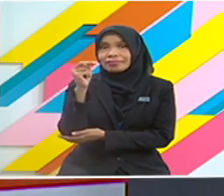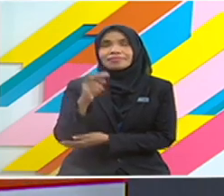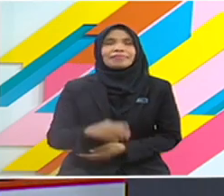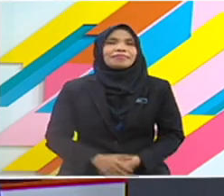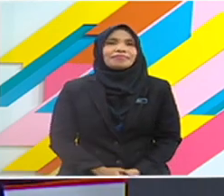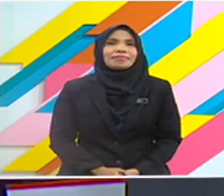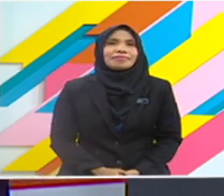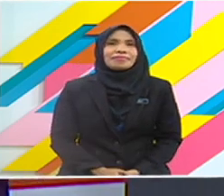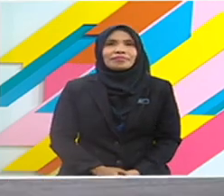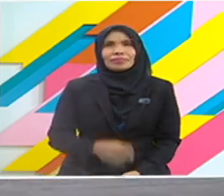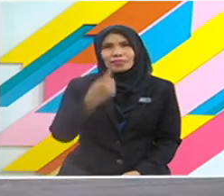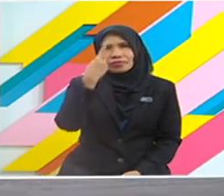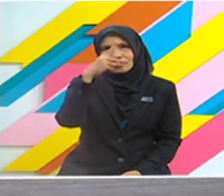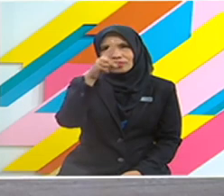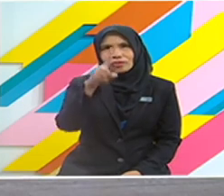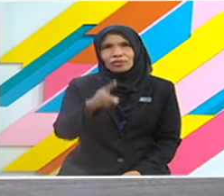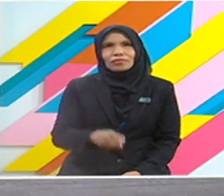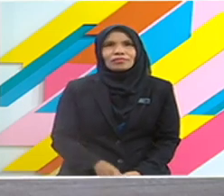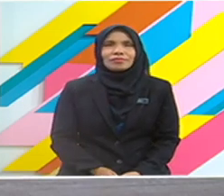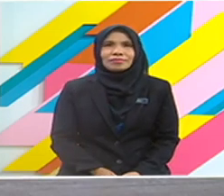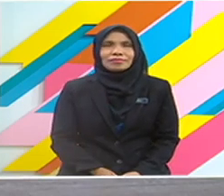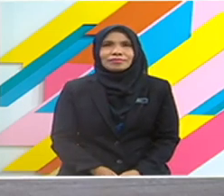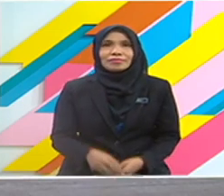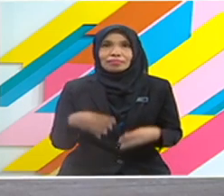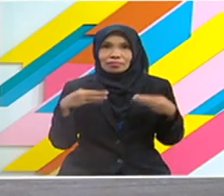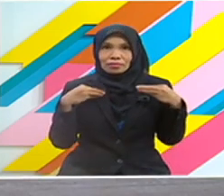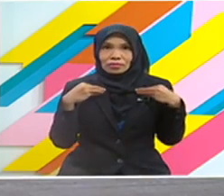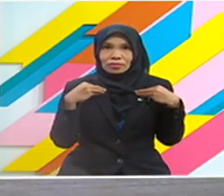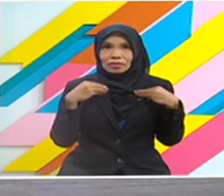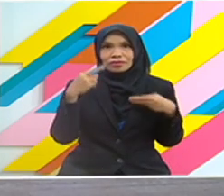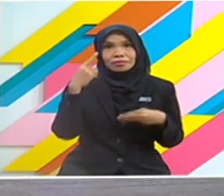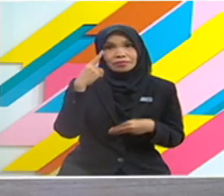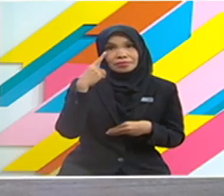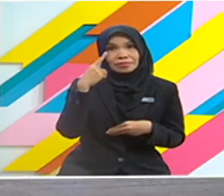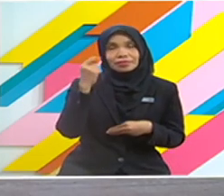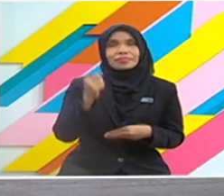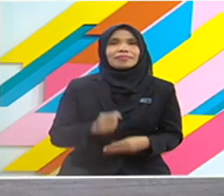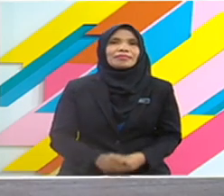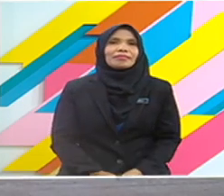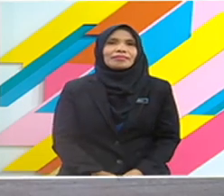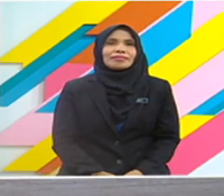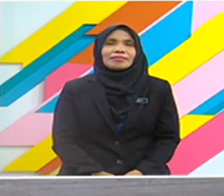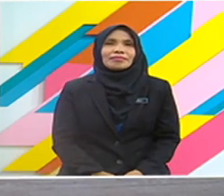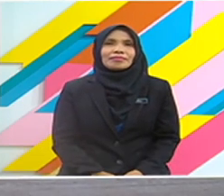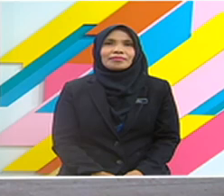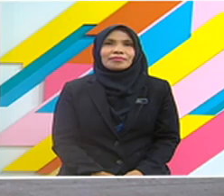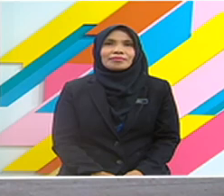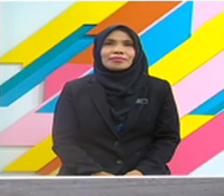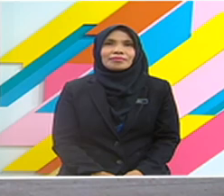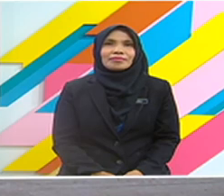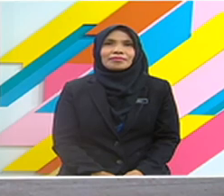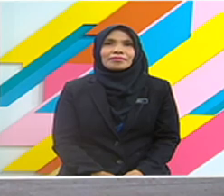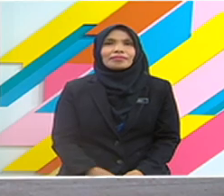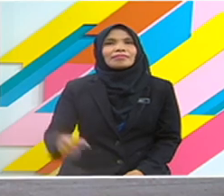Okey, untuk organ mata ataupun deria penglihatan, rangsangannya adalah